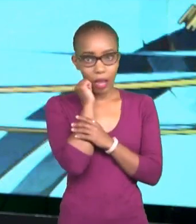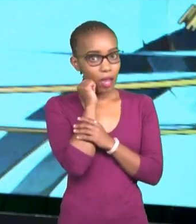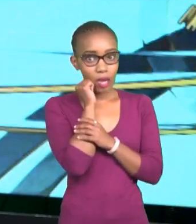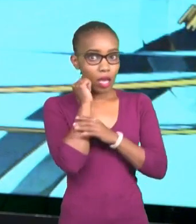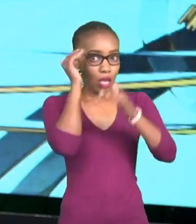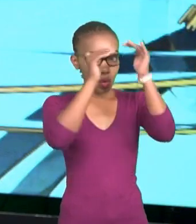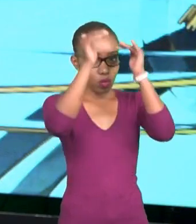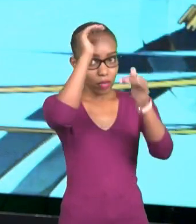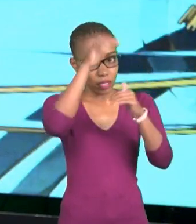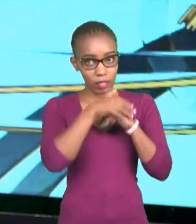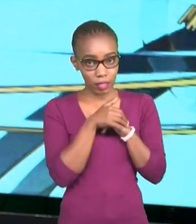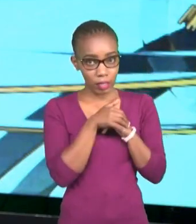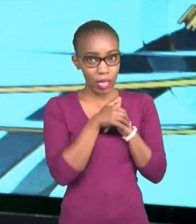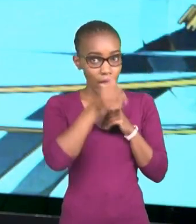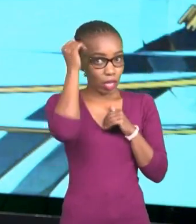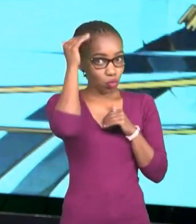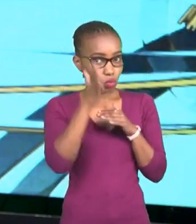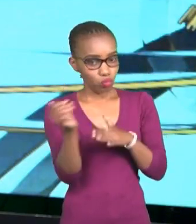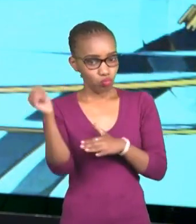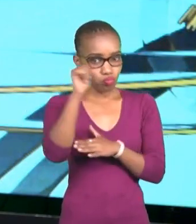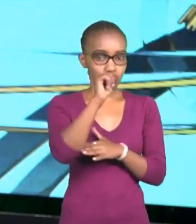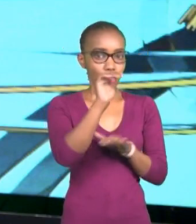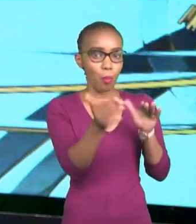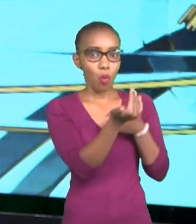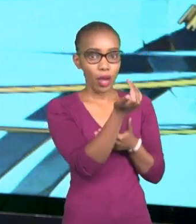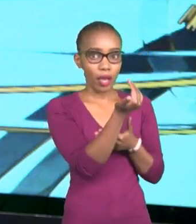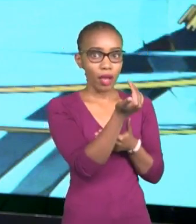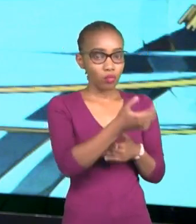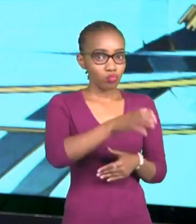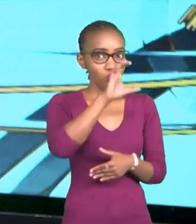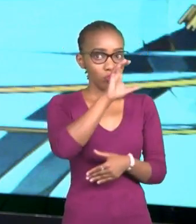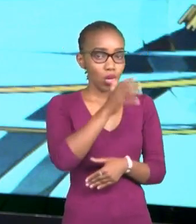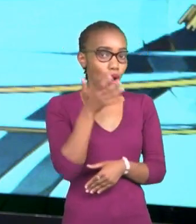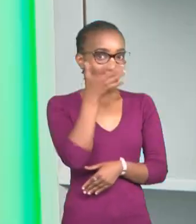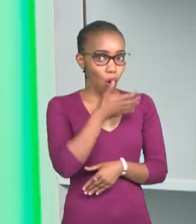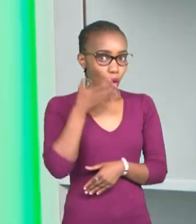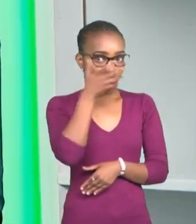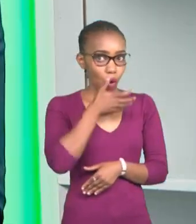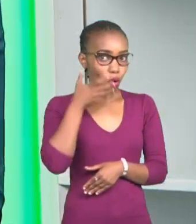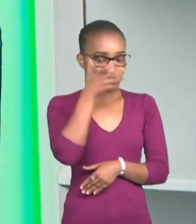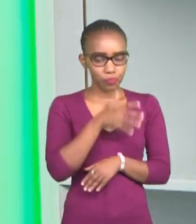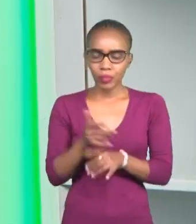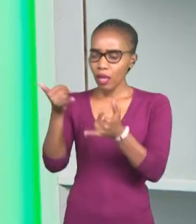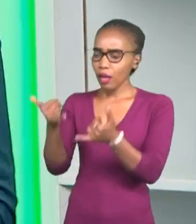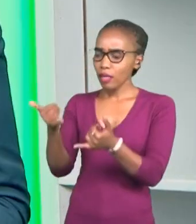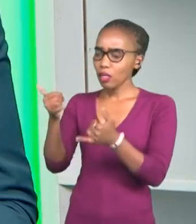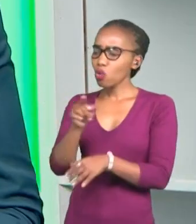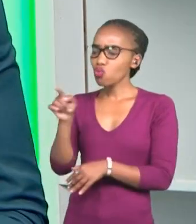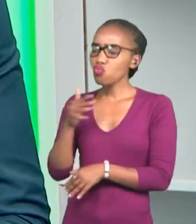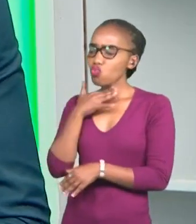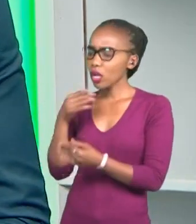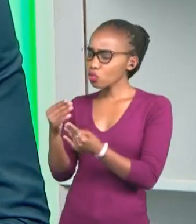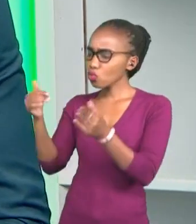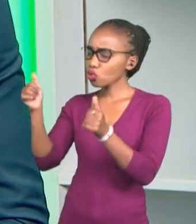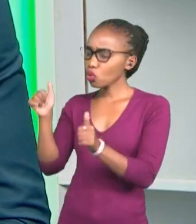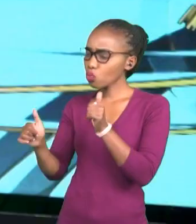universities. Unapata mwanafunzi anamka asubuhi anakunywa uji. Unakaa the whole day. Kwa hivyo kwa haraka ungependa serikali ifanye nini? Na pia wazazi. Mimi